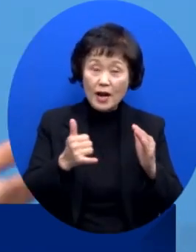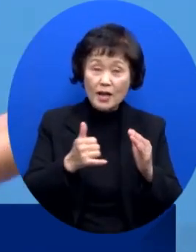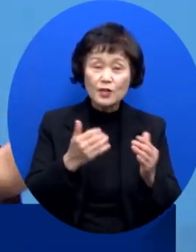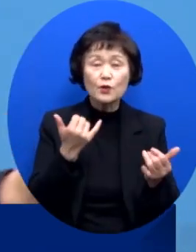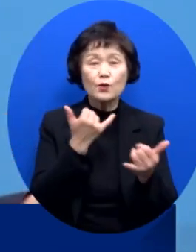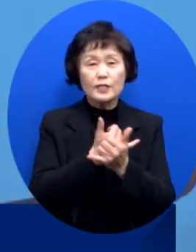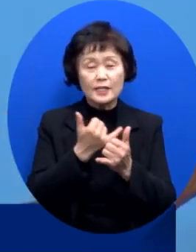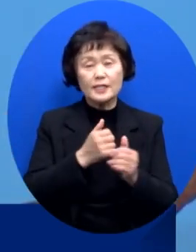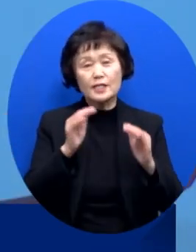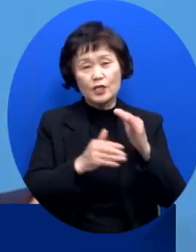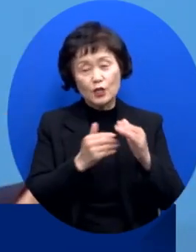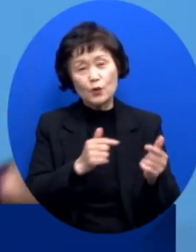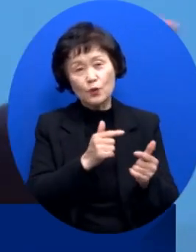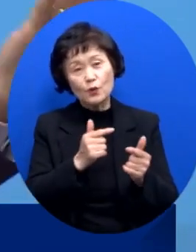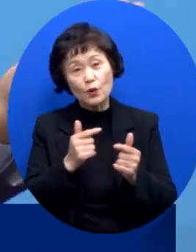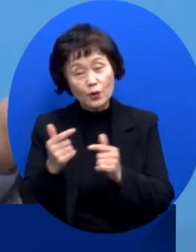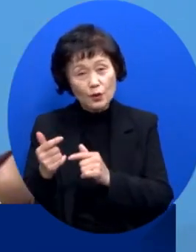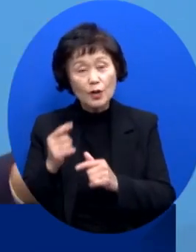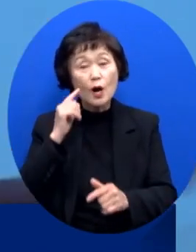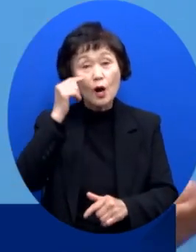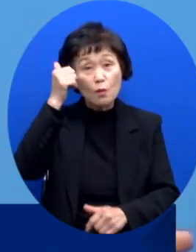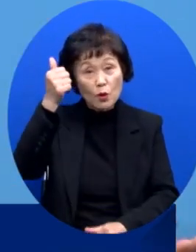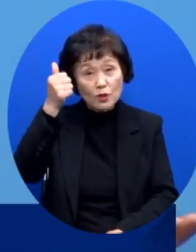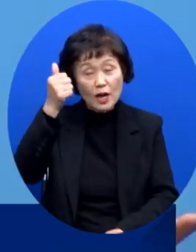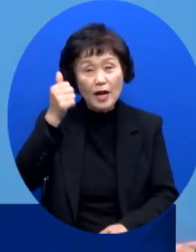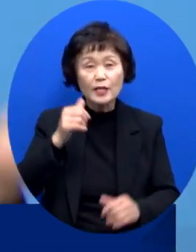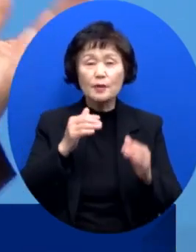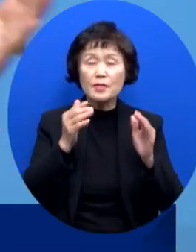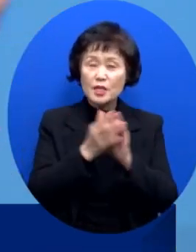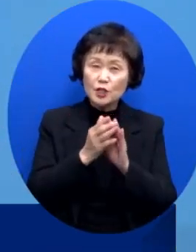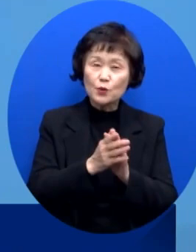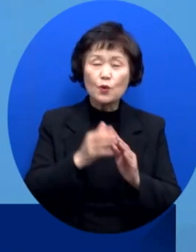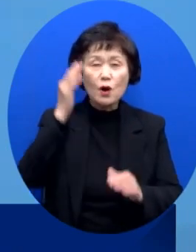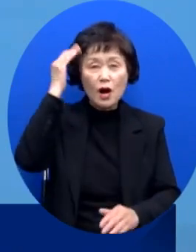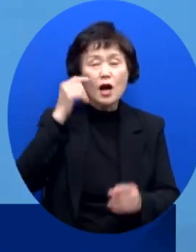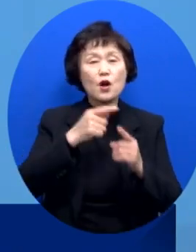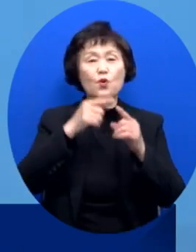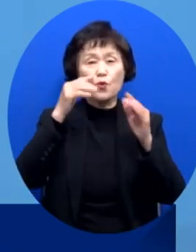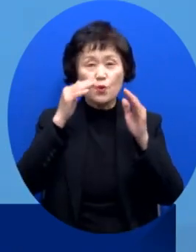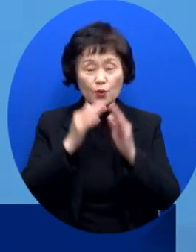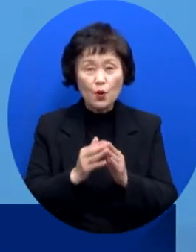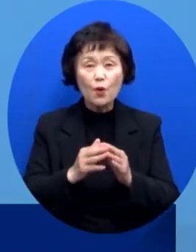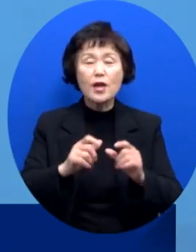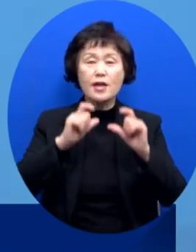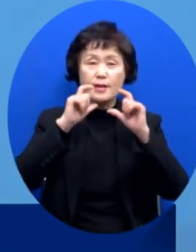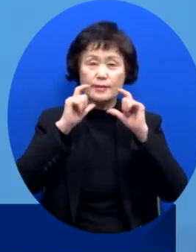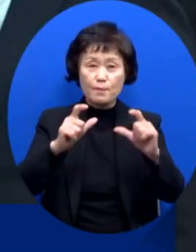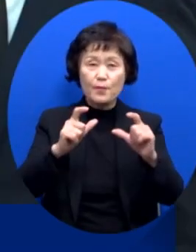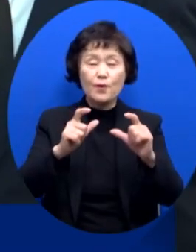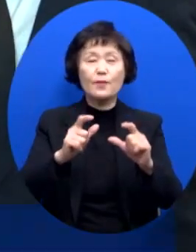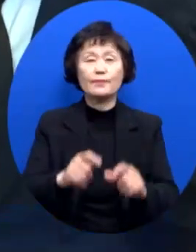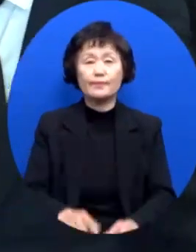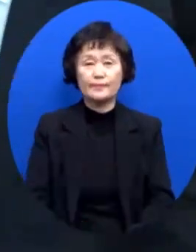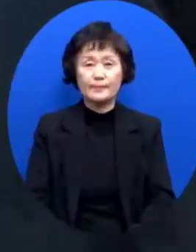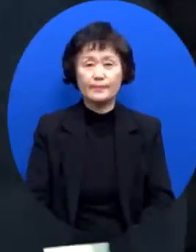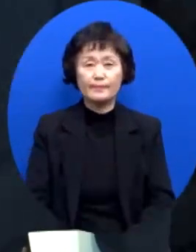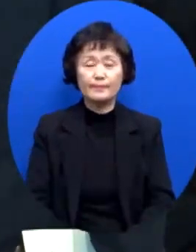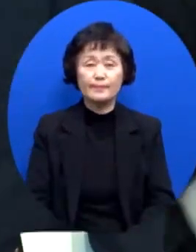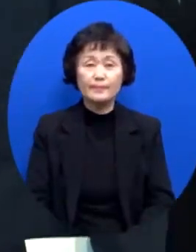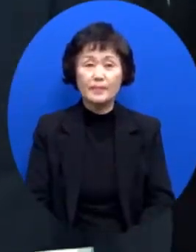성도들과 목사님들과 동료들과 한국 교회의 선포하는 것입니다